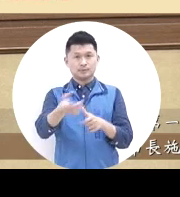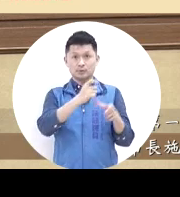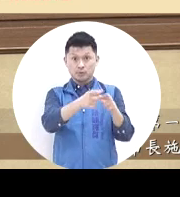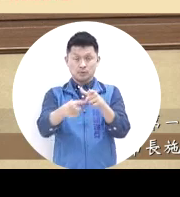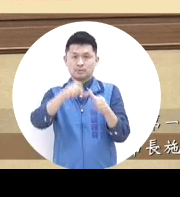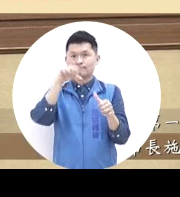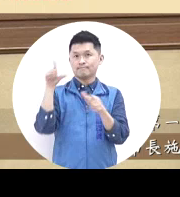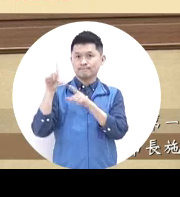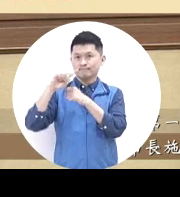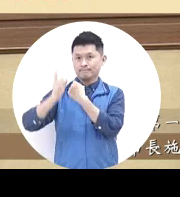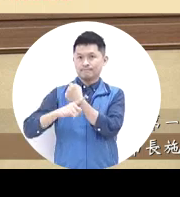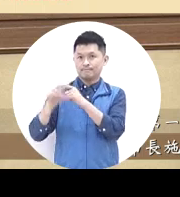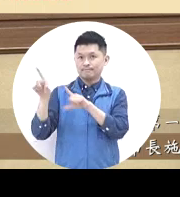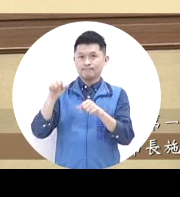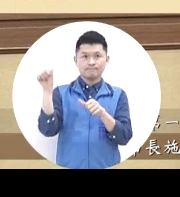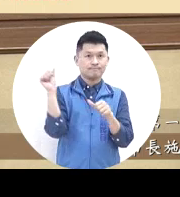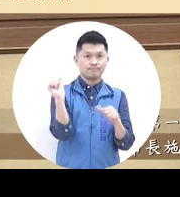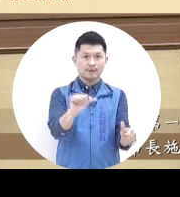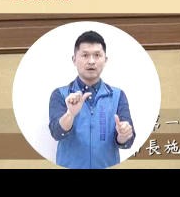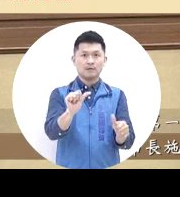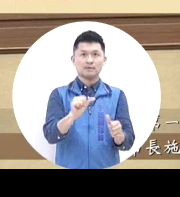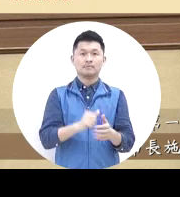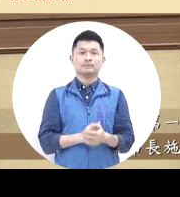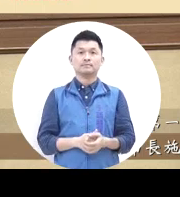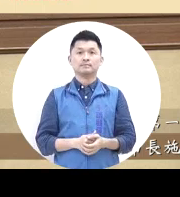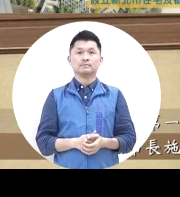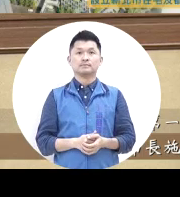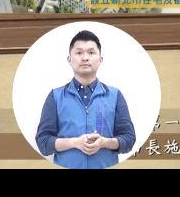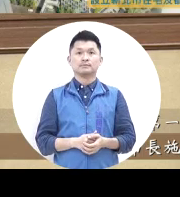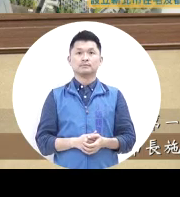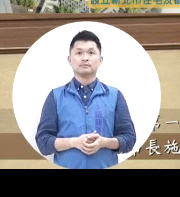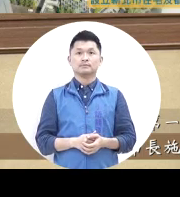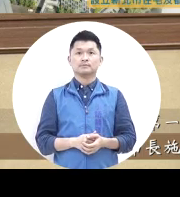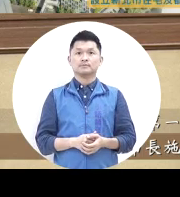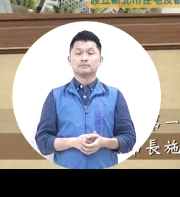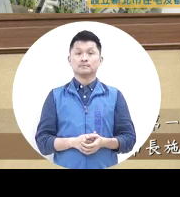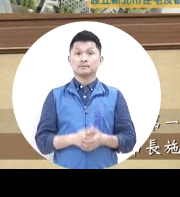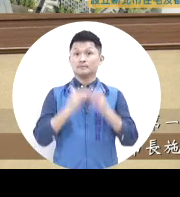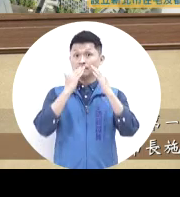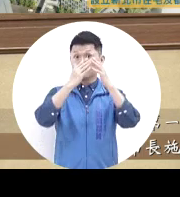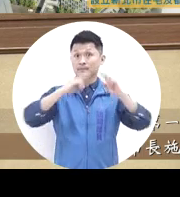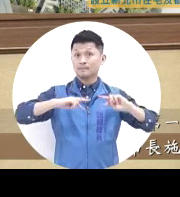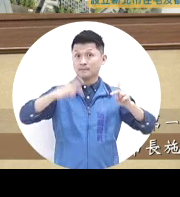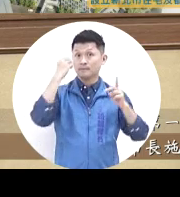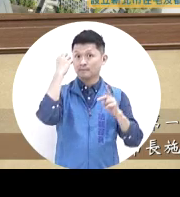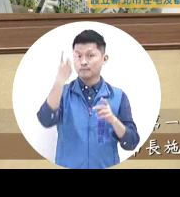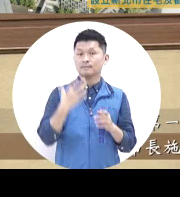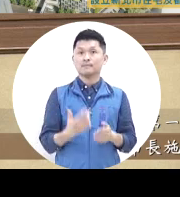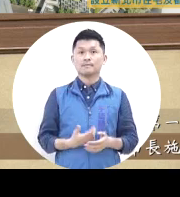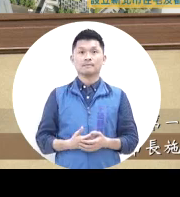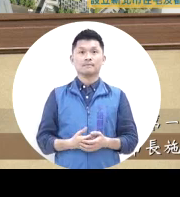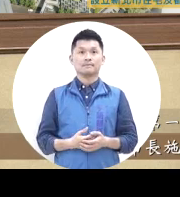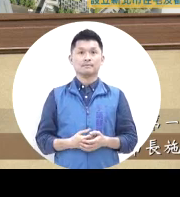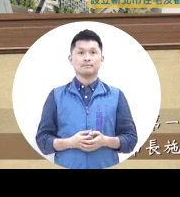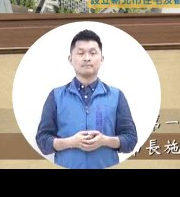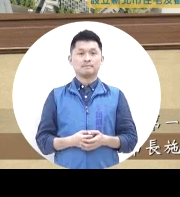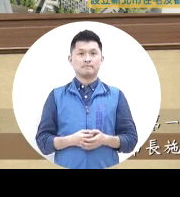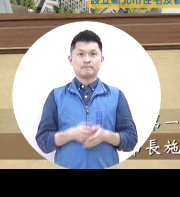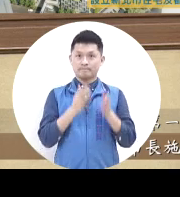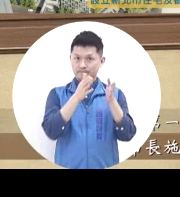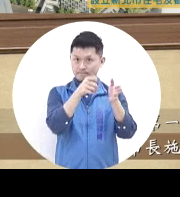依法来严惩，绝不宽待。那至于我们的度数更新，那成立了我